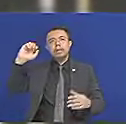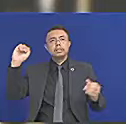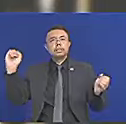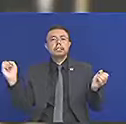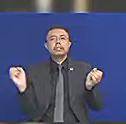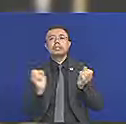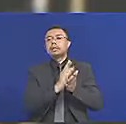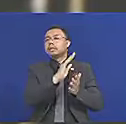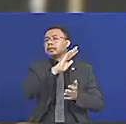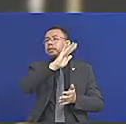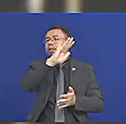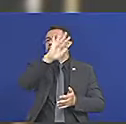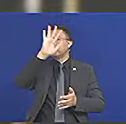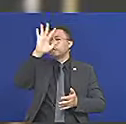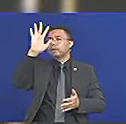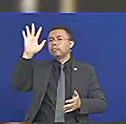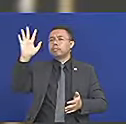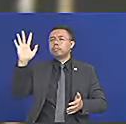bagi